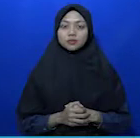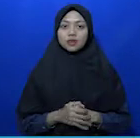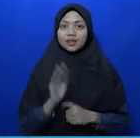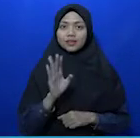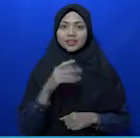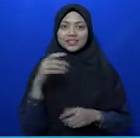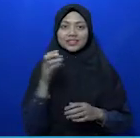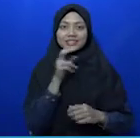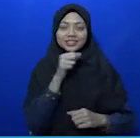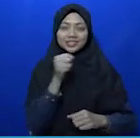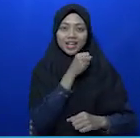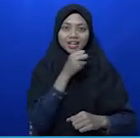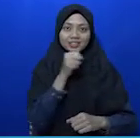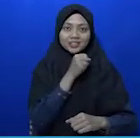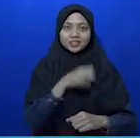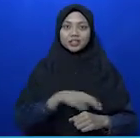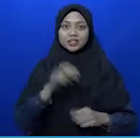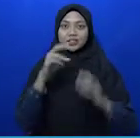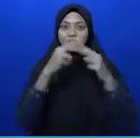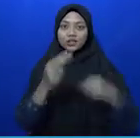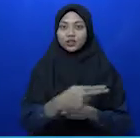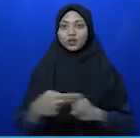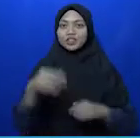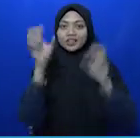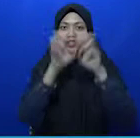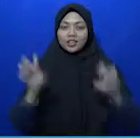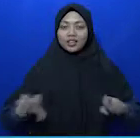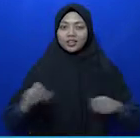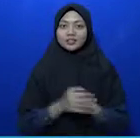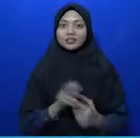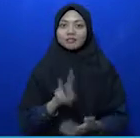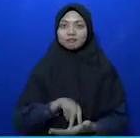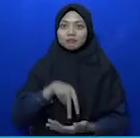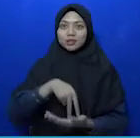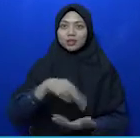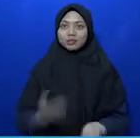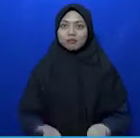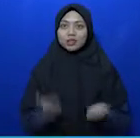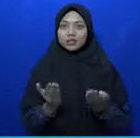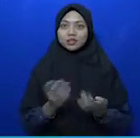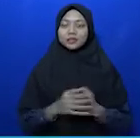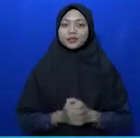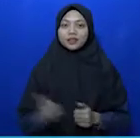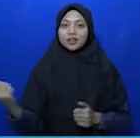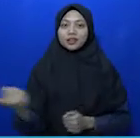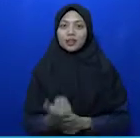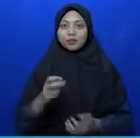lagu Indonesia Raya. Kami persilahkan tamu hadirin dan narasumber untuk berdiri.